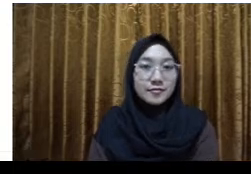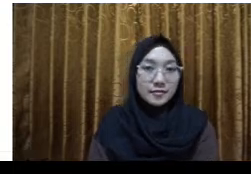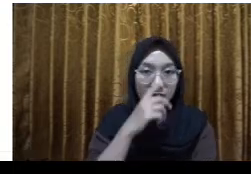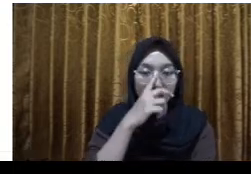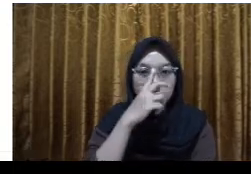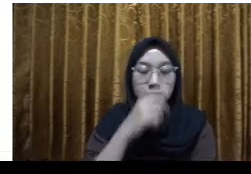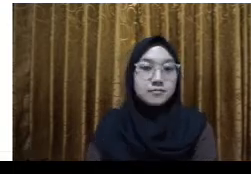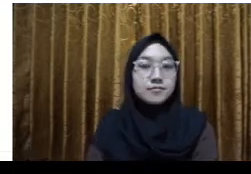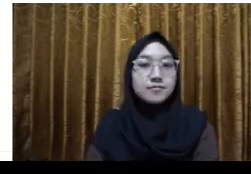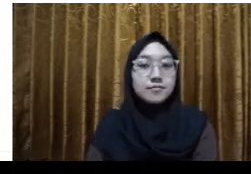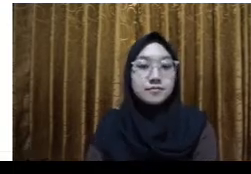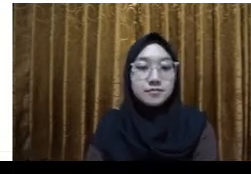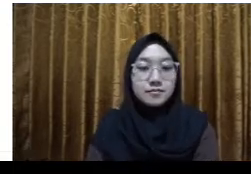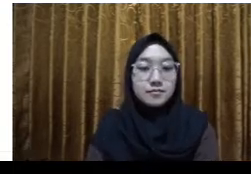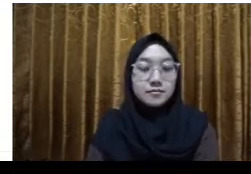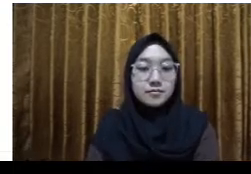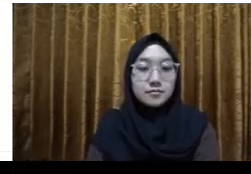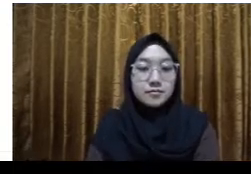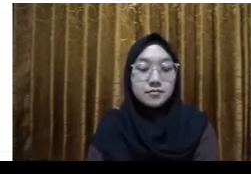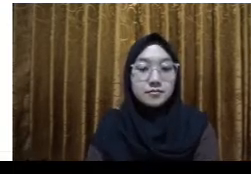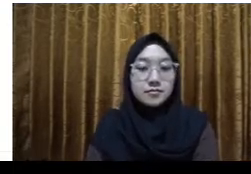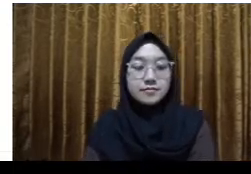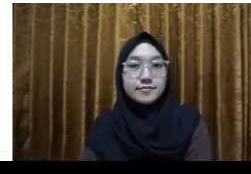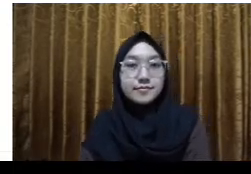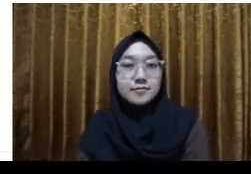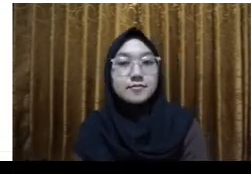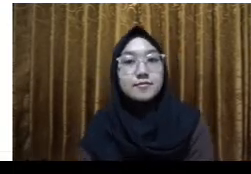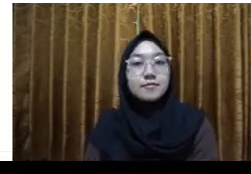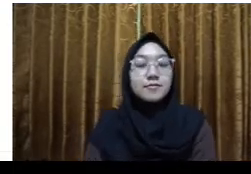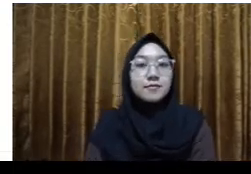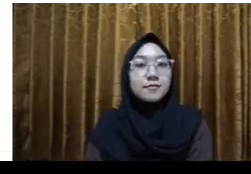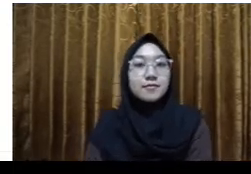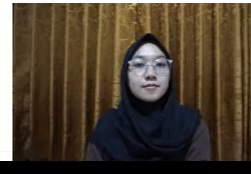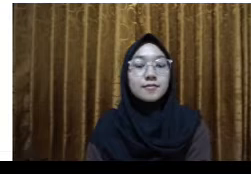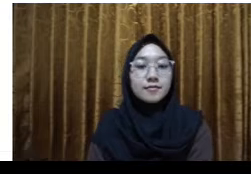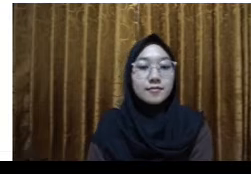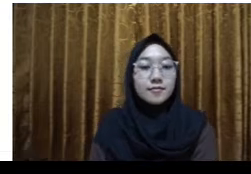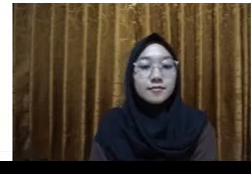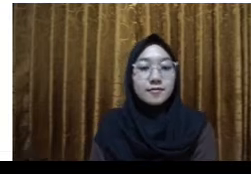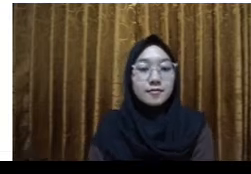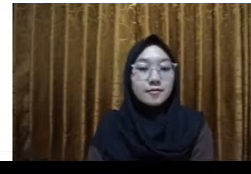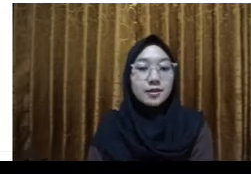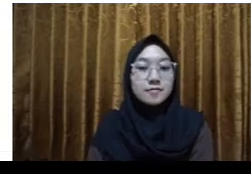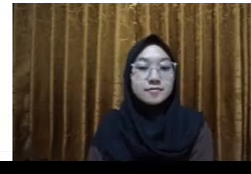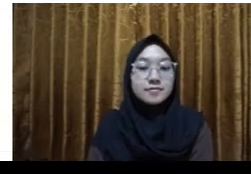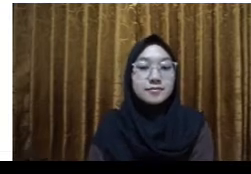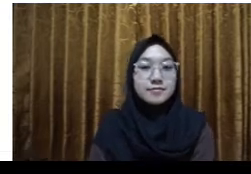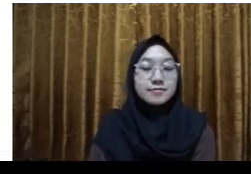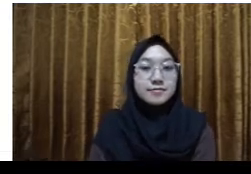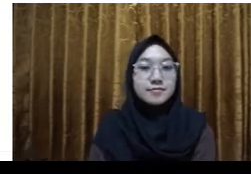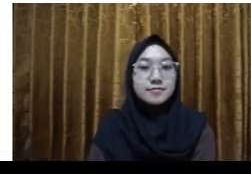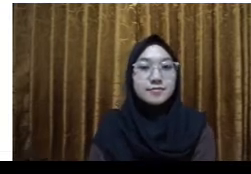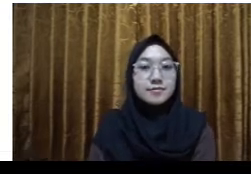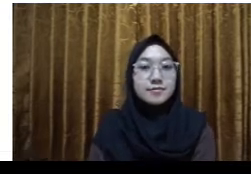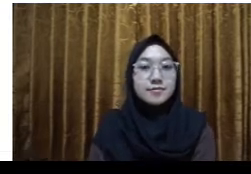86X ini. Items view list, ABBYY, Adobe, Nah, jadi di sini ABBY, ada folder ABB. Otomatis setelah